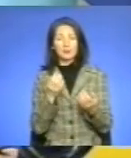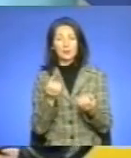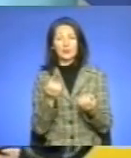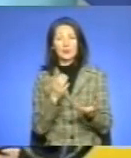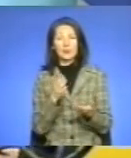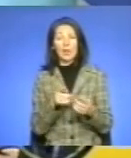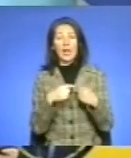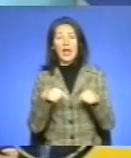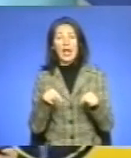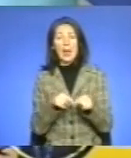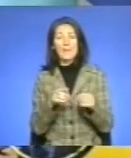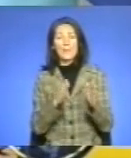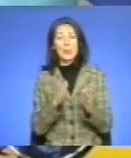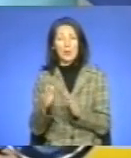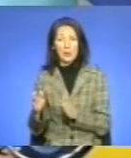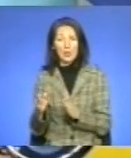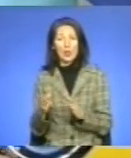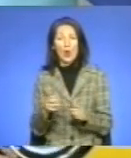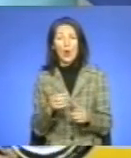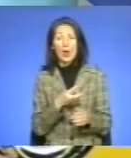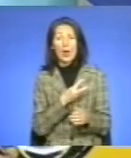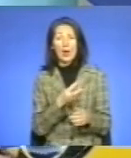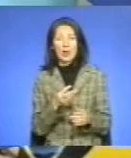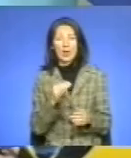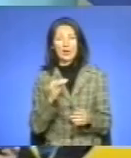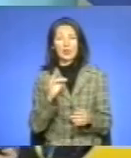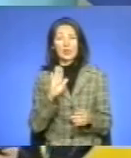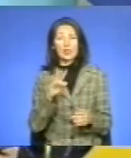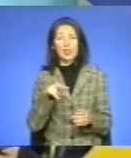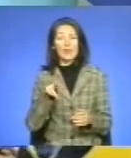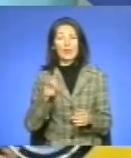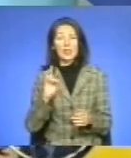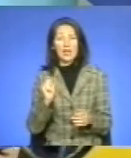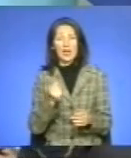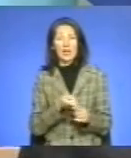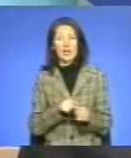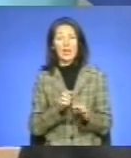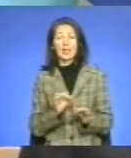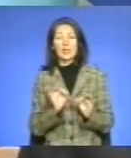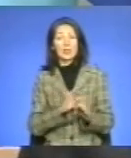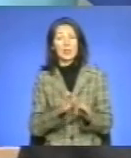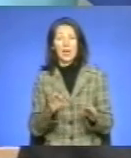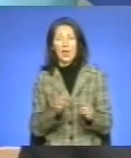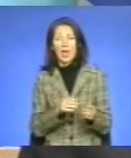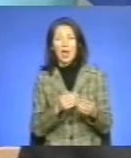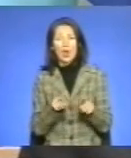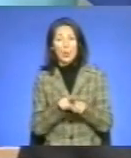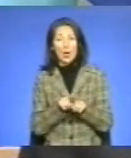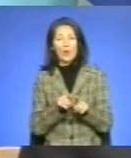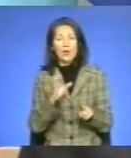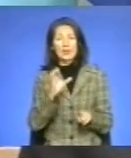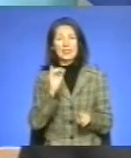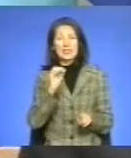системи безперебійного живлення, які нічим не поступаються Сіменсу або